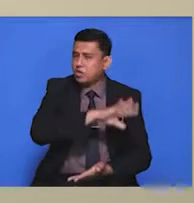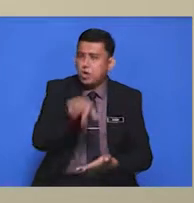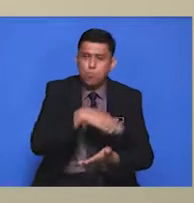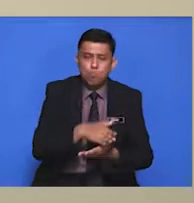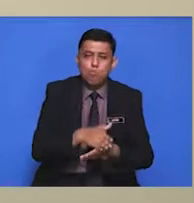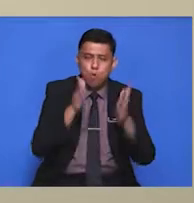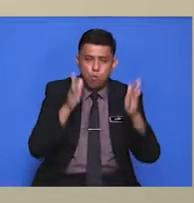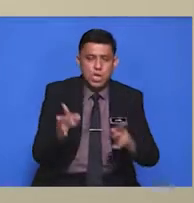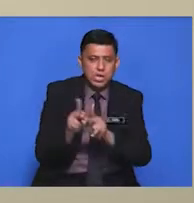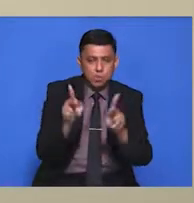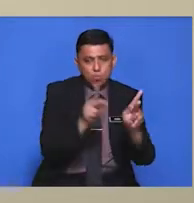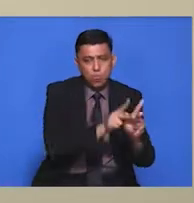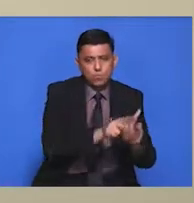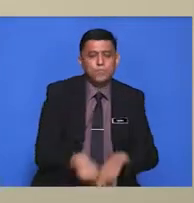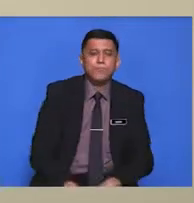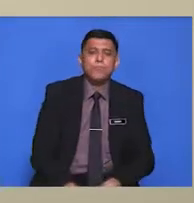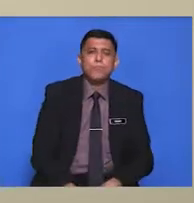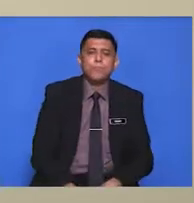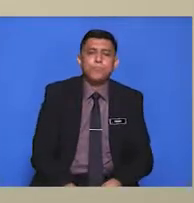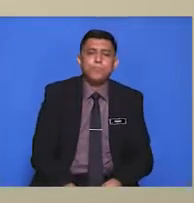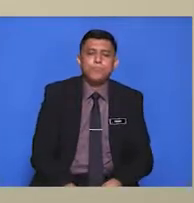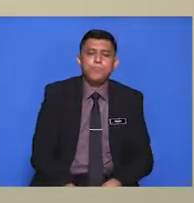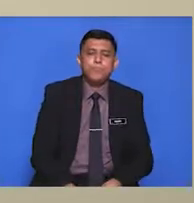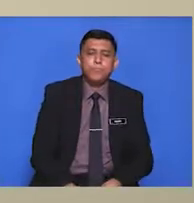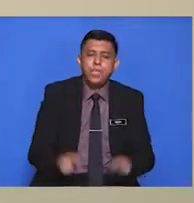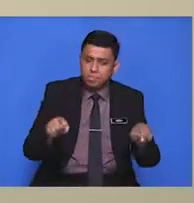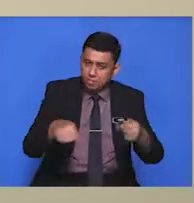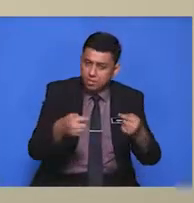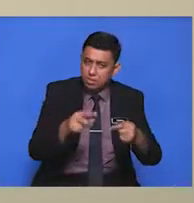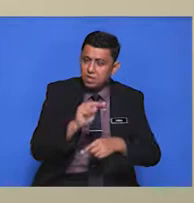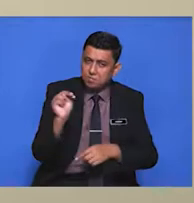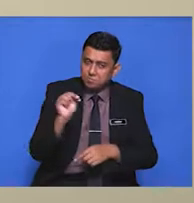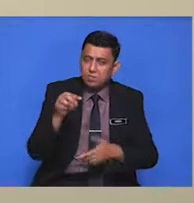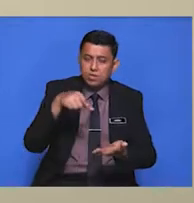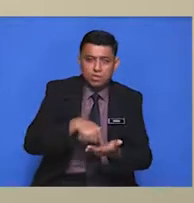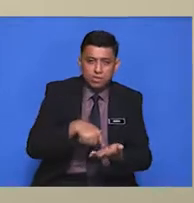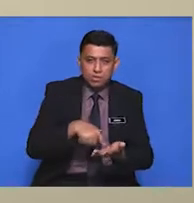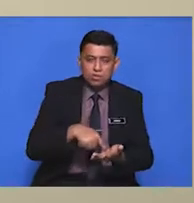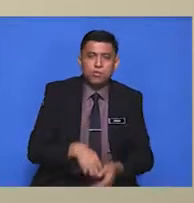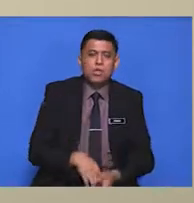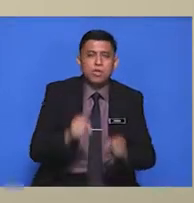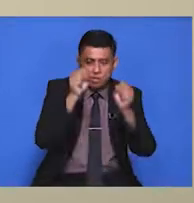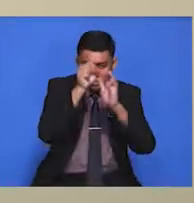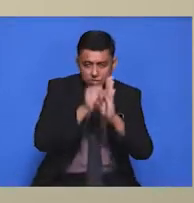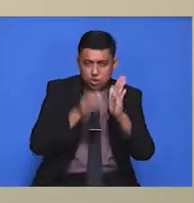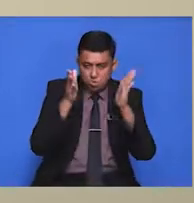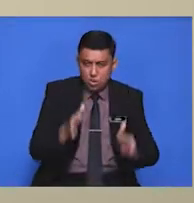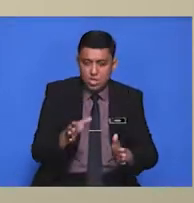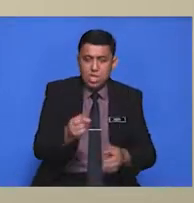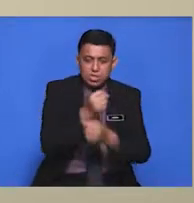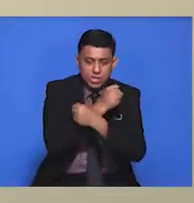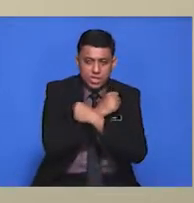ramai terkorban. Tindakan ini juga turut memperlihatkan perwatakan Talia, seorang yang sayang